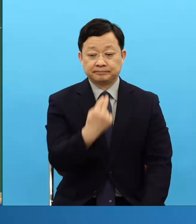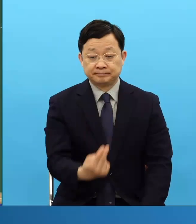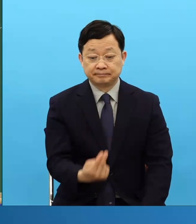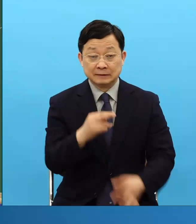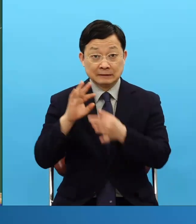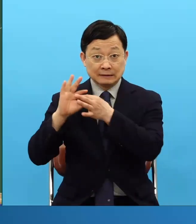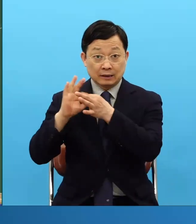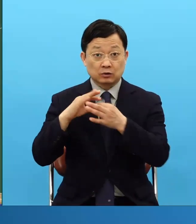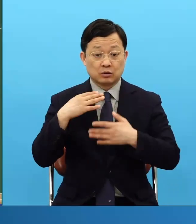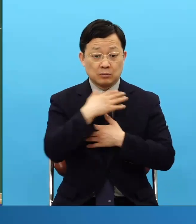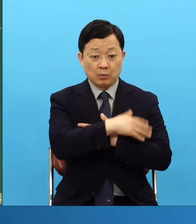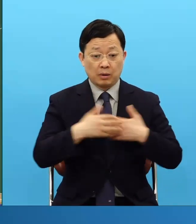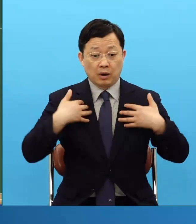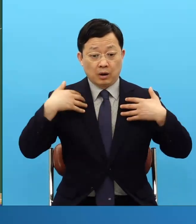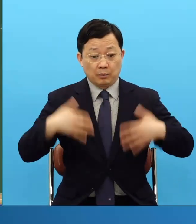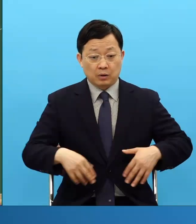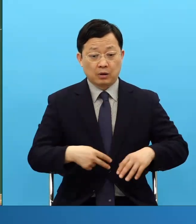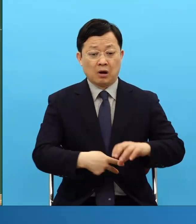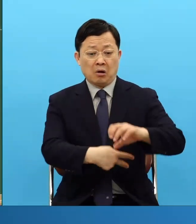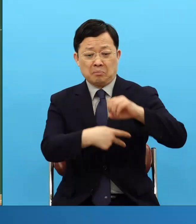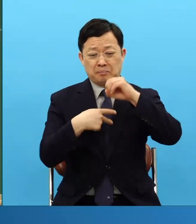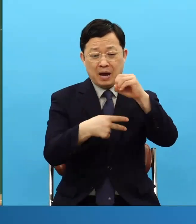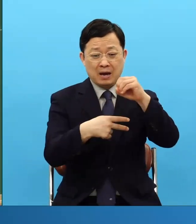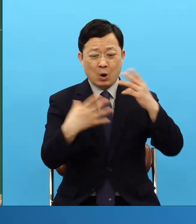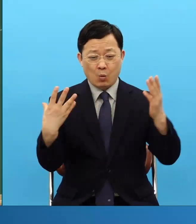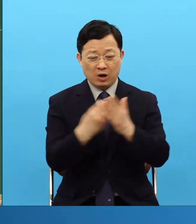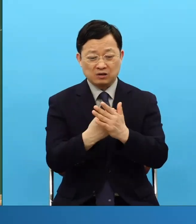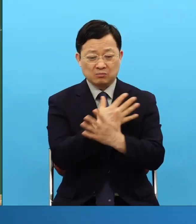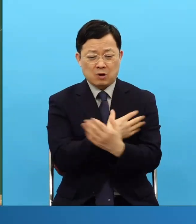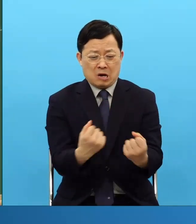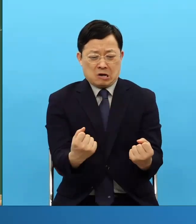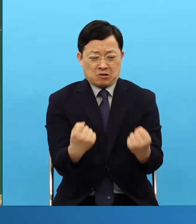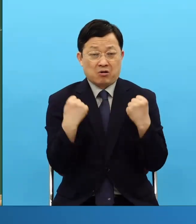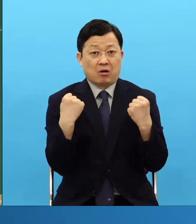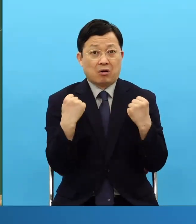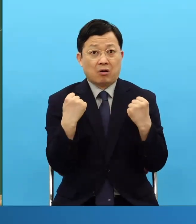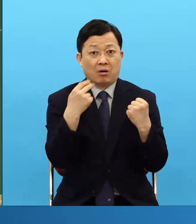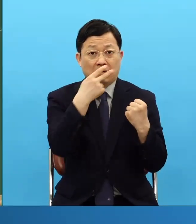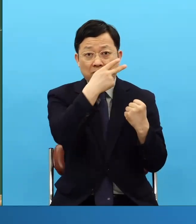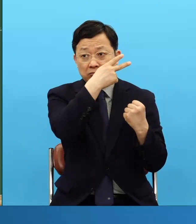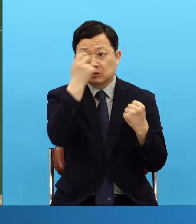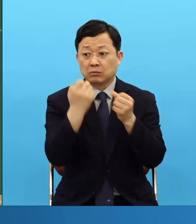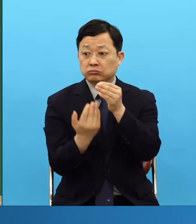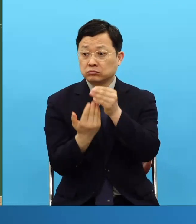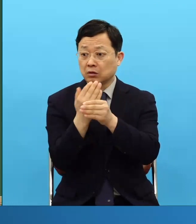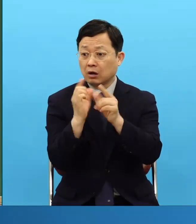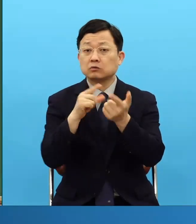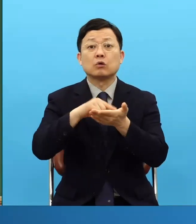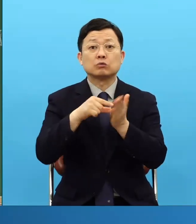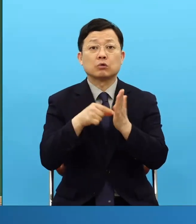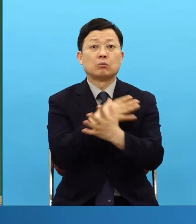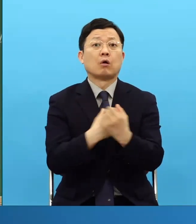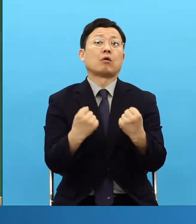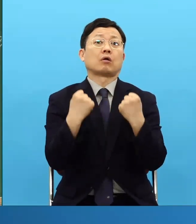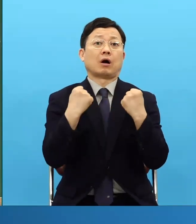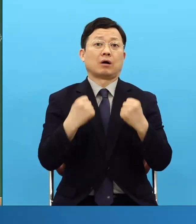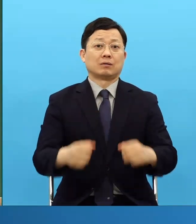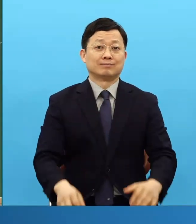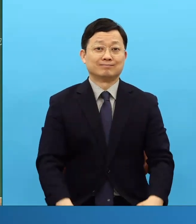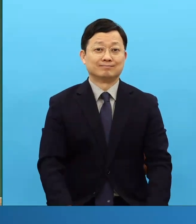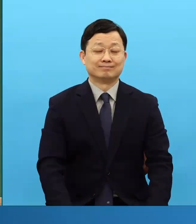And you should not have any tiredness to the point where actually you end up not sleeping so much. 기도를 제대로